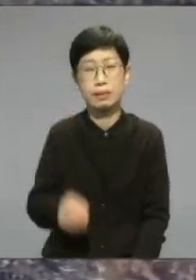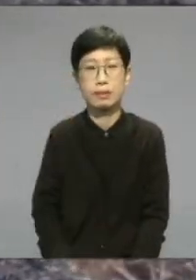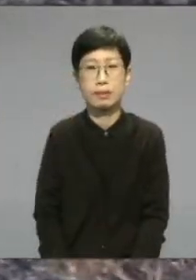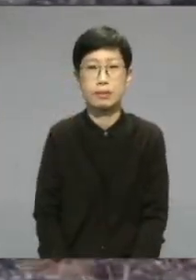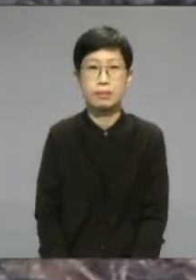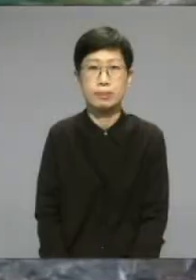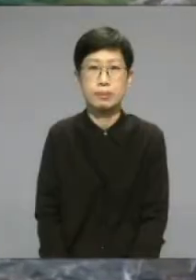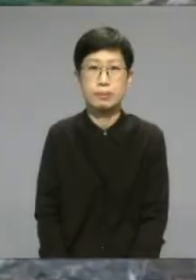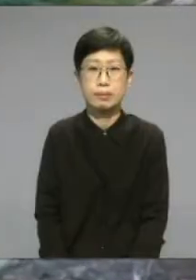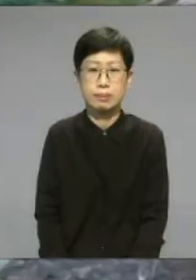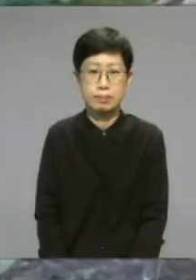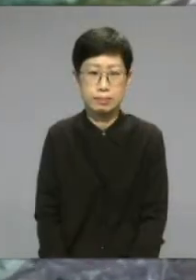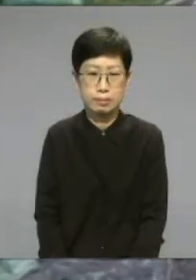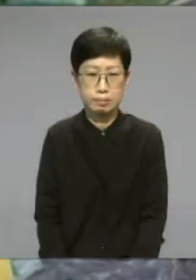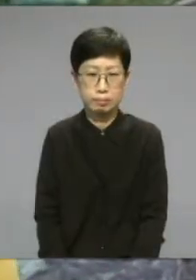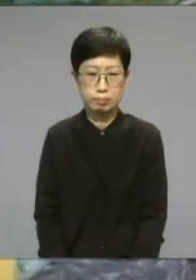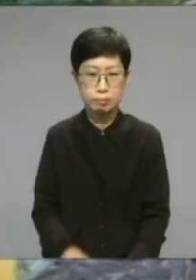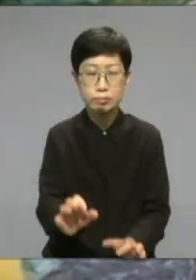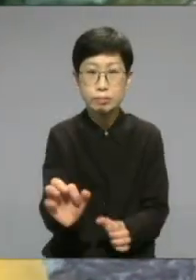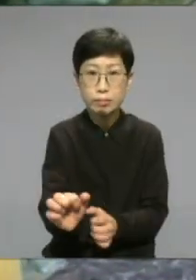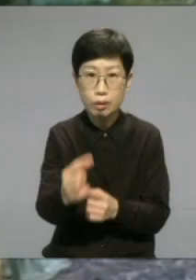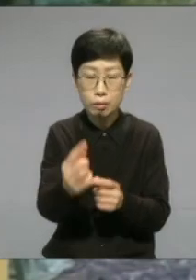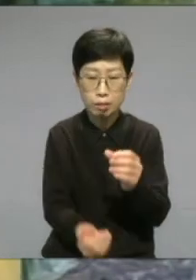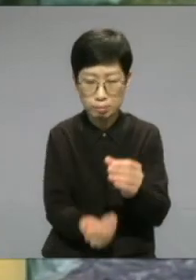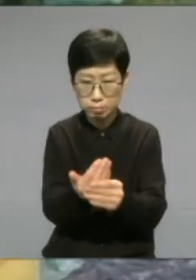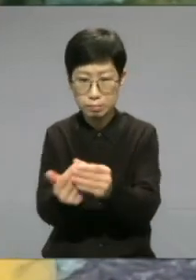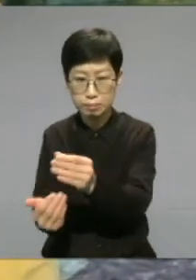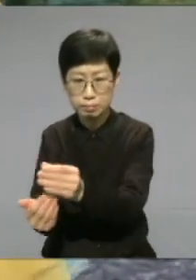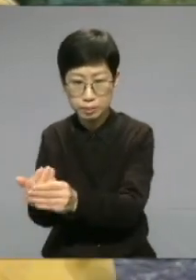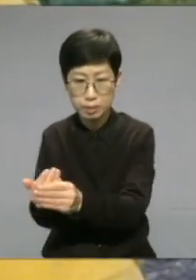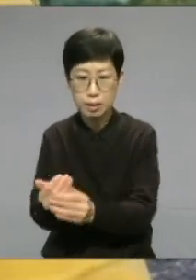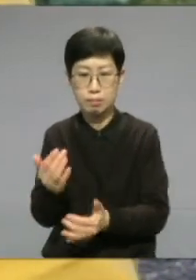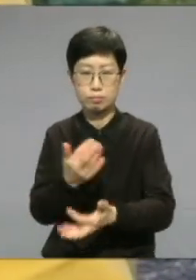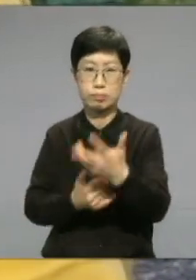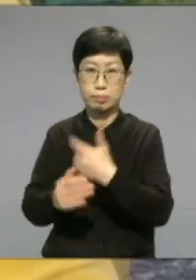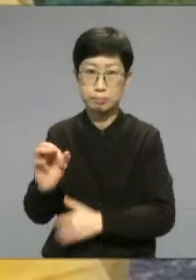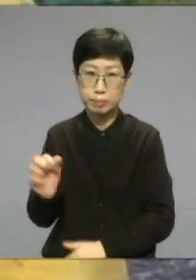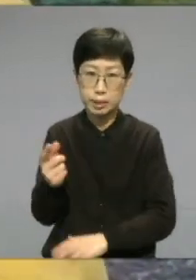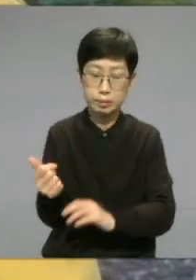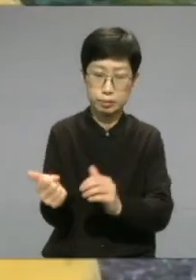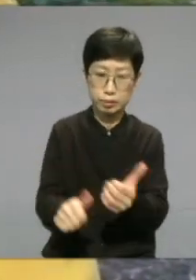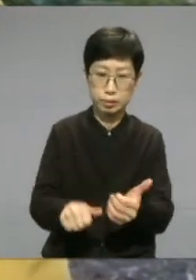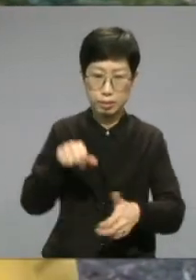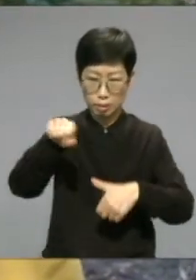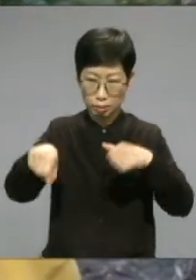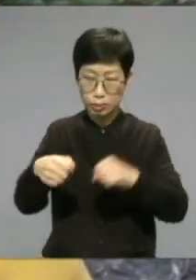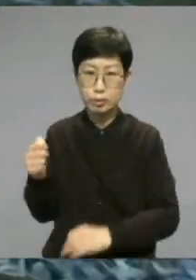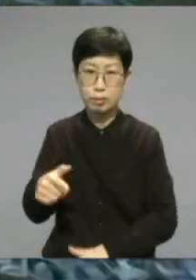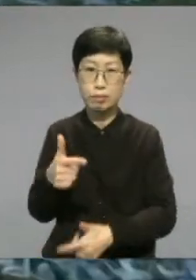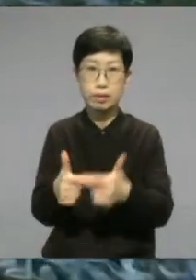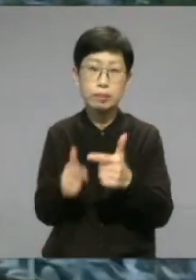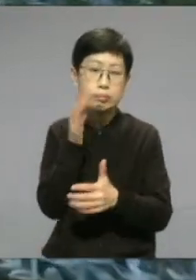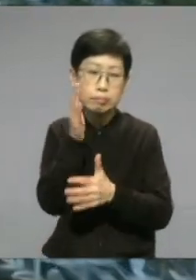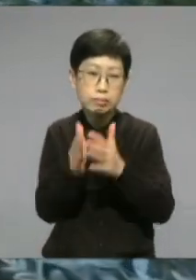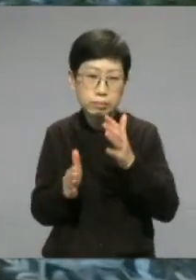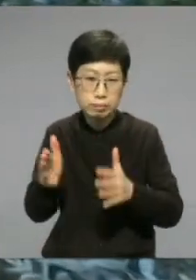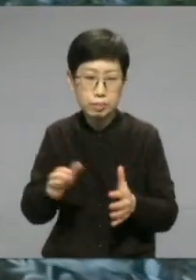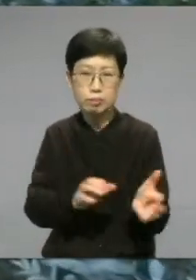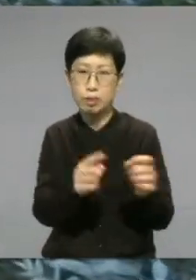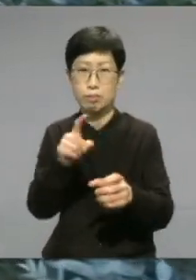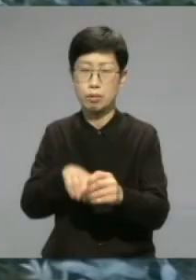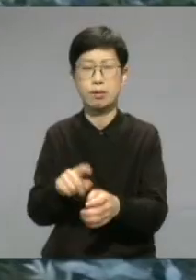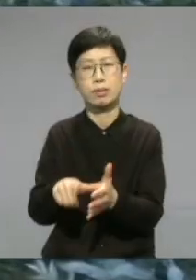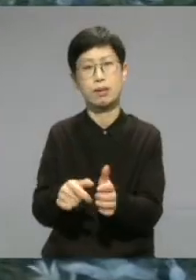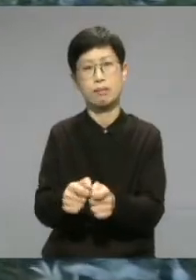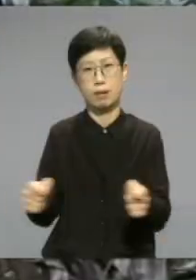있습니다. Animales que se han muerto, vegetación que se va a recuperar en años, siglos, quizás. 전문가들은